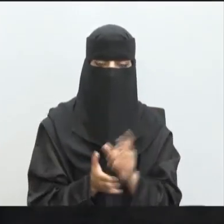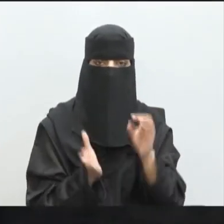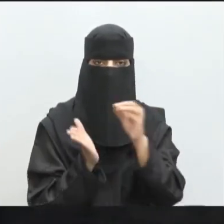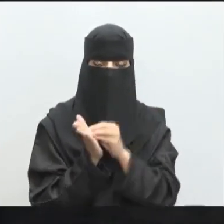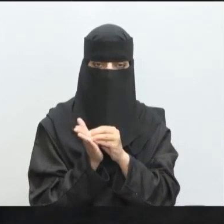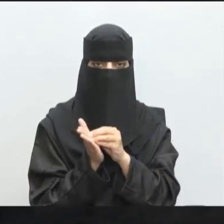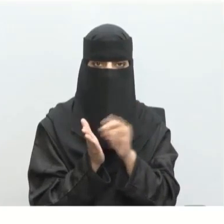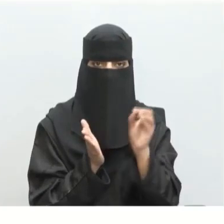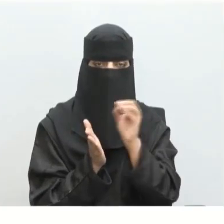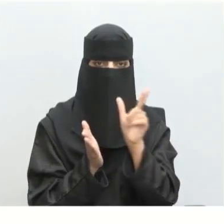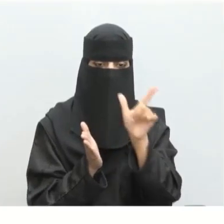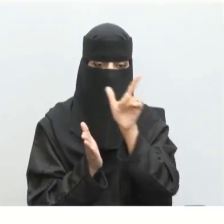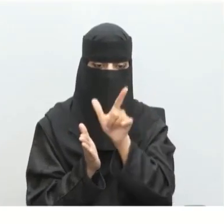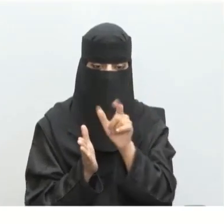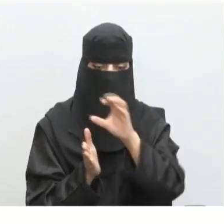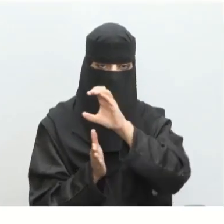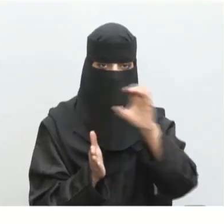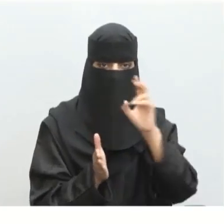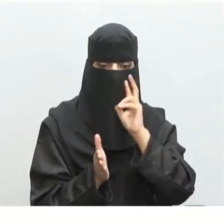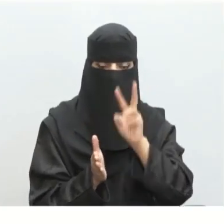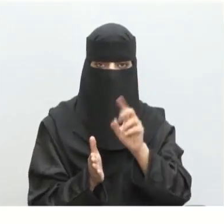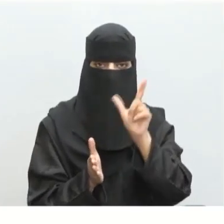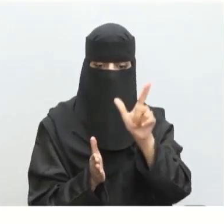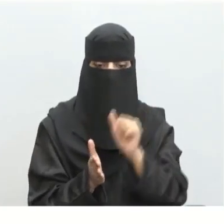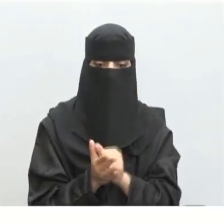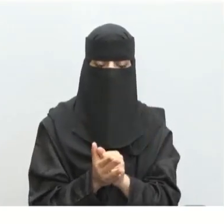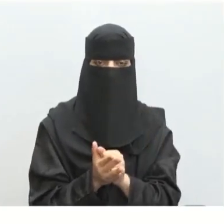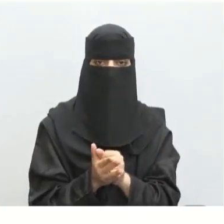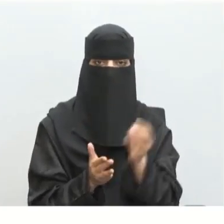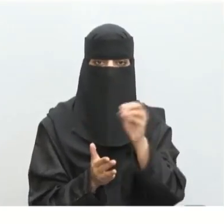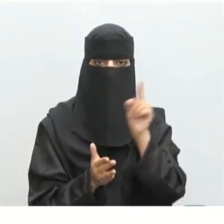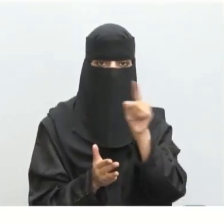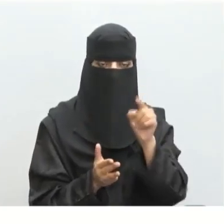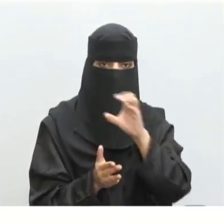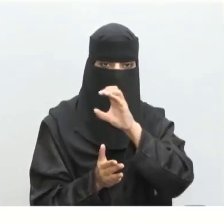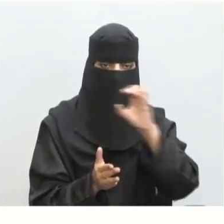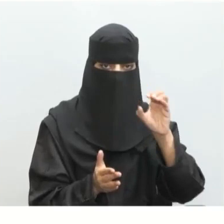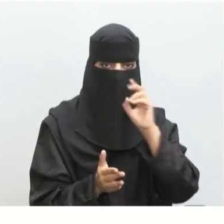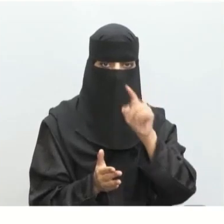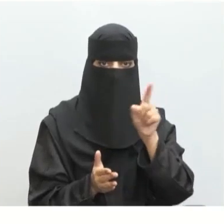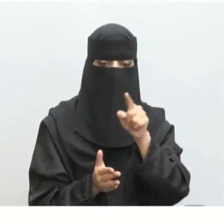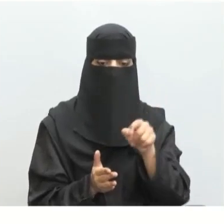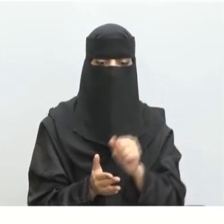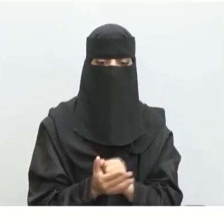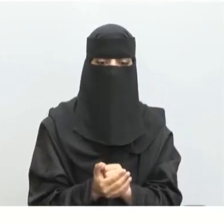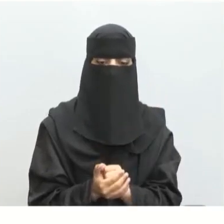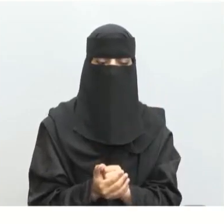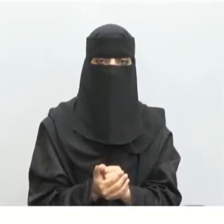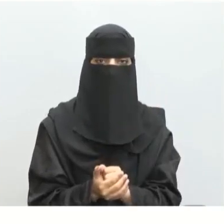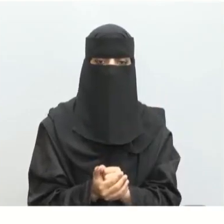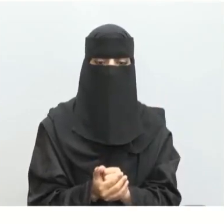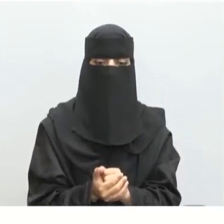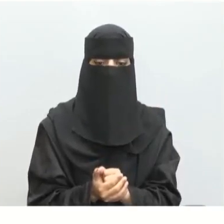الطلبه علامه صح امام العبارات الصحيحه وعلامه خطا امام العباره غير صحيحه